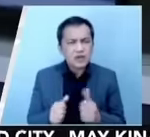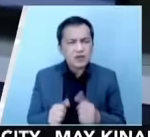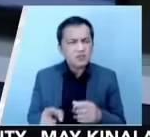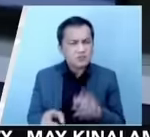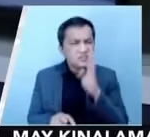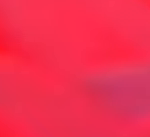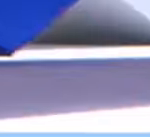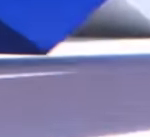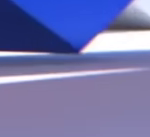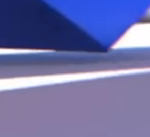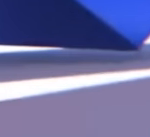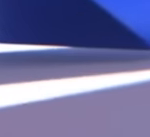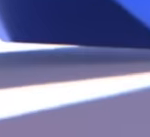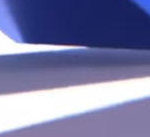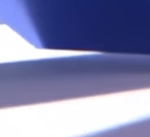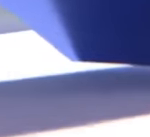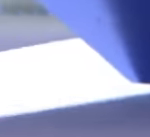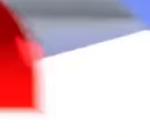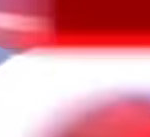Nakatutok si Sandra Aguinaldo.